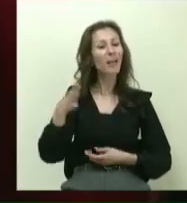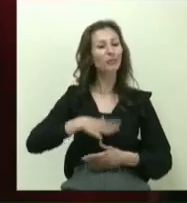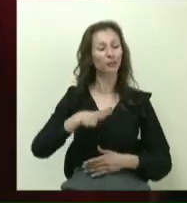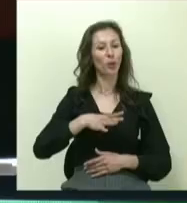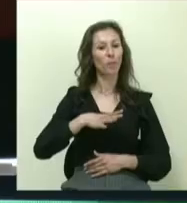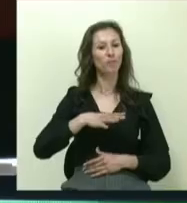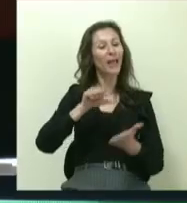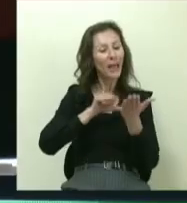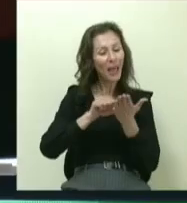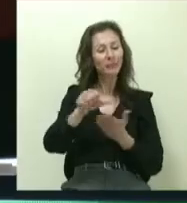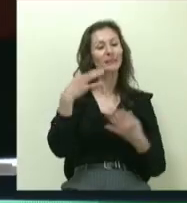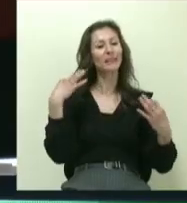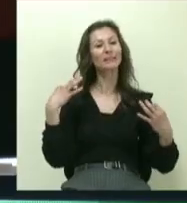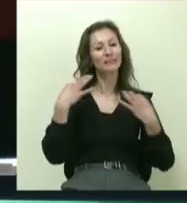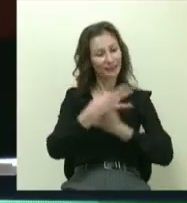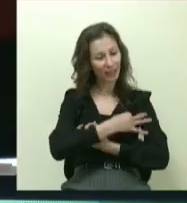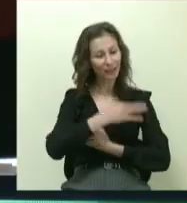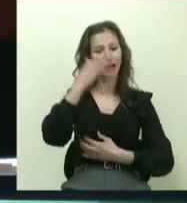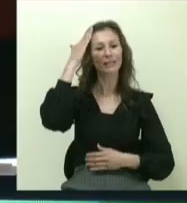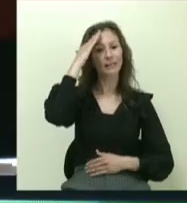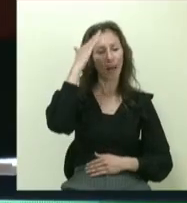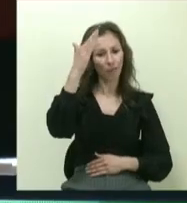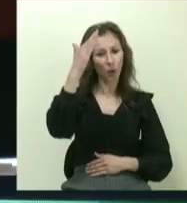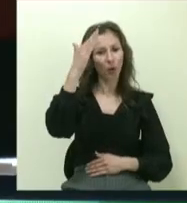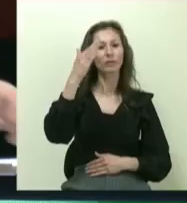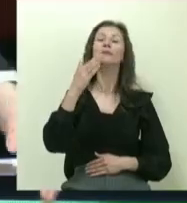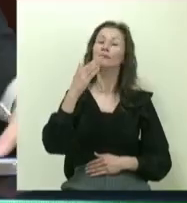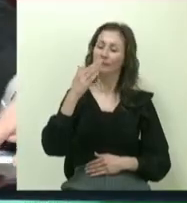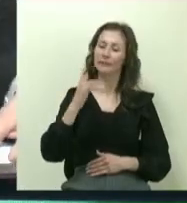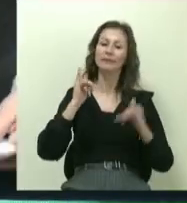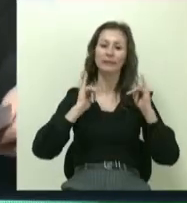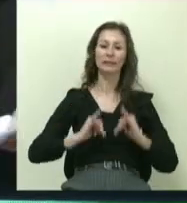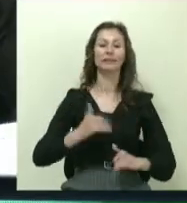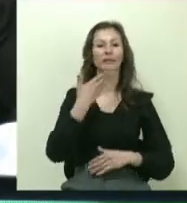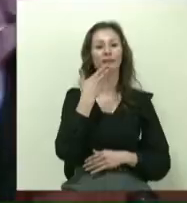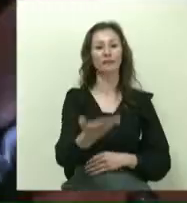istiyorum hepinize saygı hepinizi saygıyla selamlıyor esenlikler diliyorum